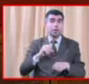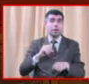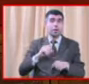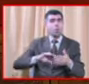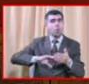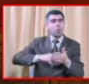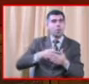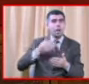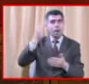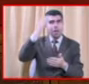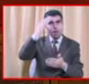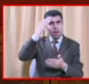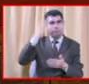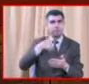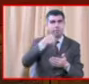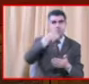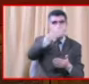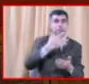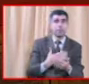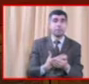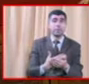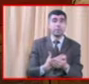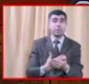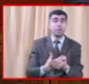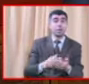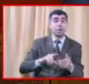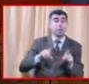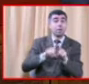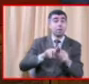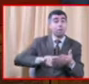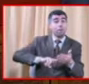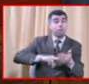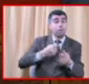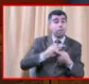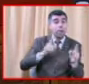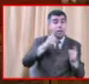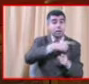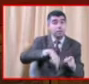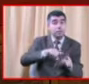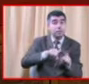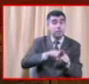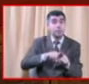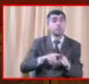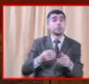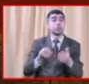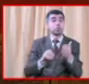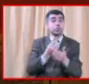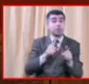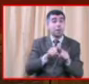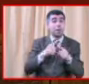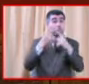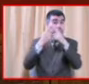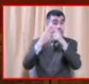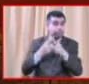للفيزيون اللي كاينه بين هاد جوج ديال المجموعات، ولا اعتقد يمكن تكون عندكم مناسبه ان هناك انعكاسات ماليه